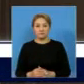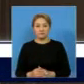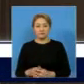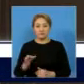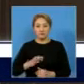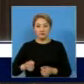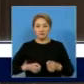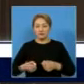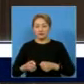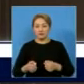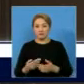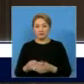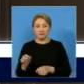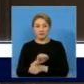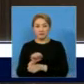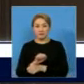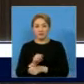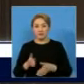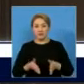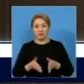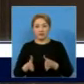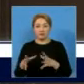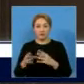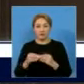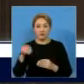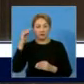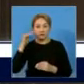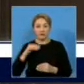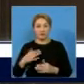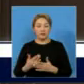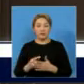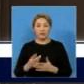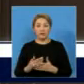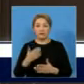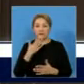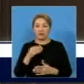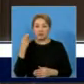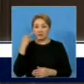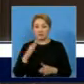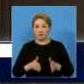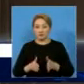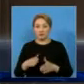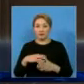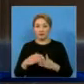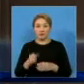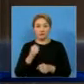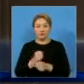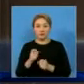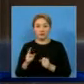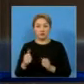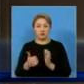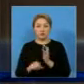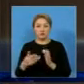Областным управлением пассажирского транспорта и автомобильных дорог совместно с актюбинским филиалом Национальный центр качества дорожных активов сделано 650